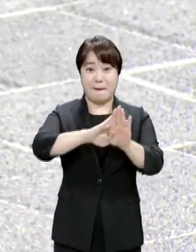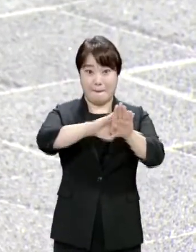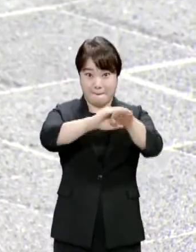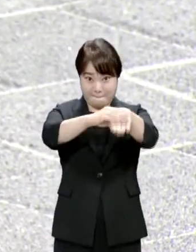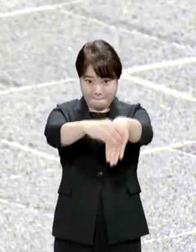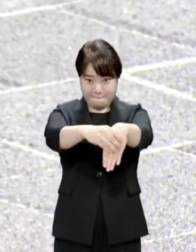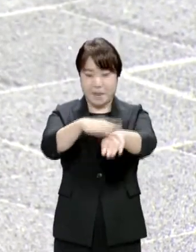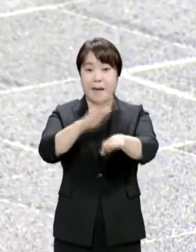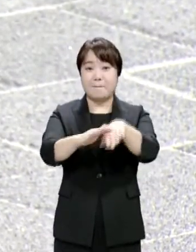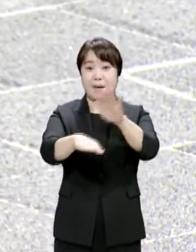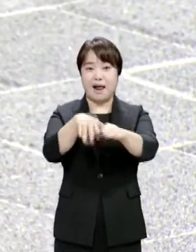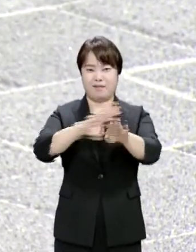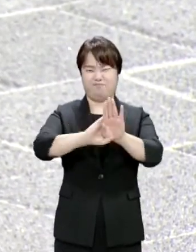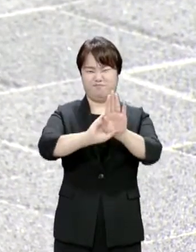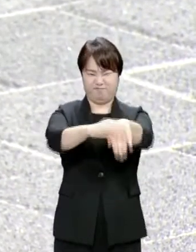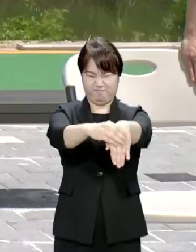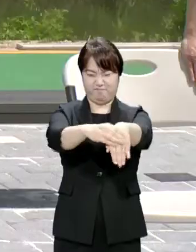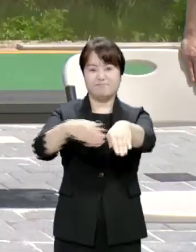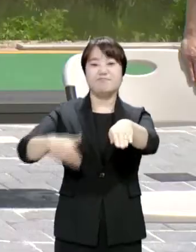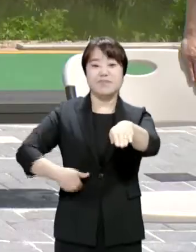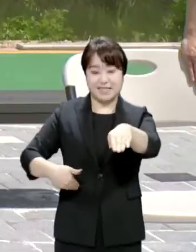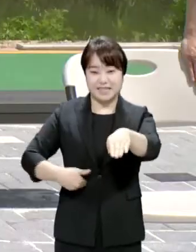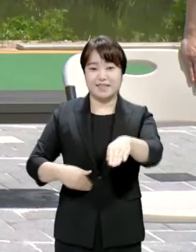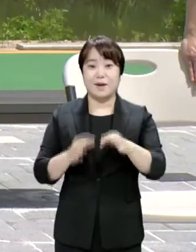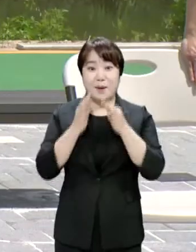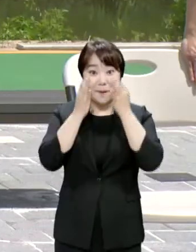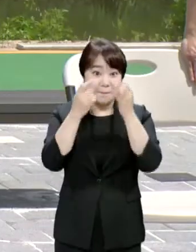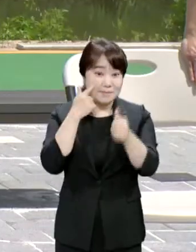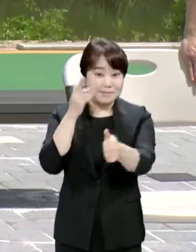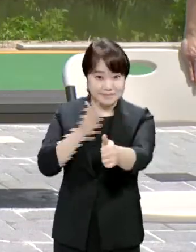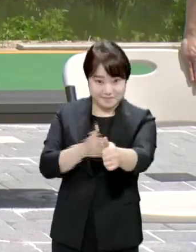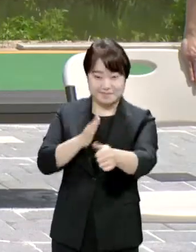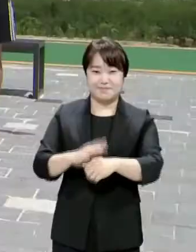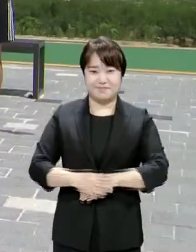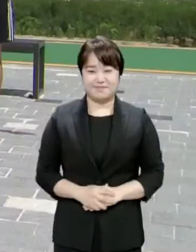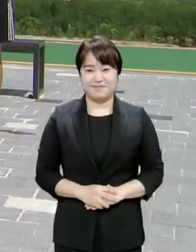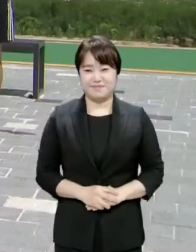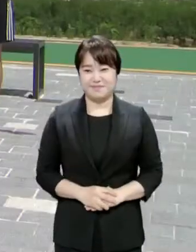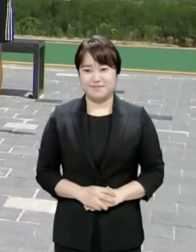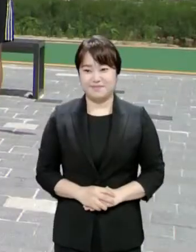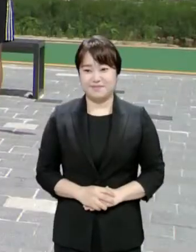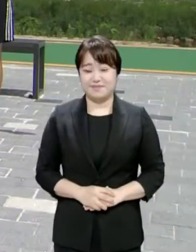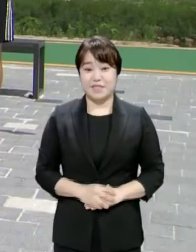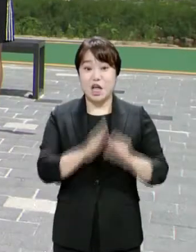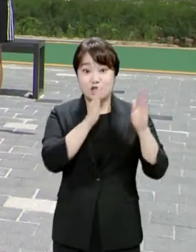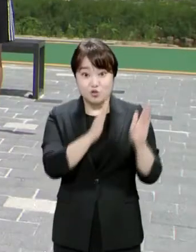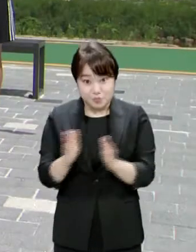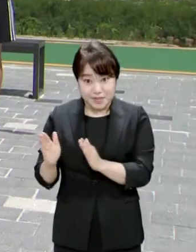포인 동작처럼 발끝을 바깥쪽으로 최대한 밀어주시는 동작을 취해주시면 됩니다. 준비,